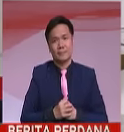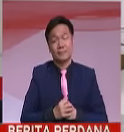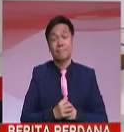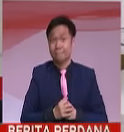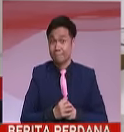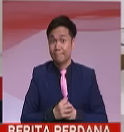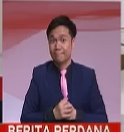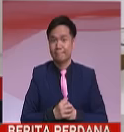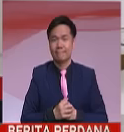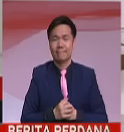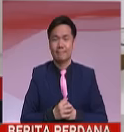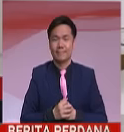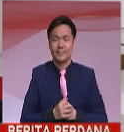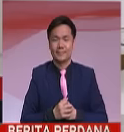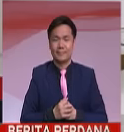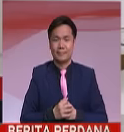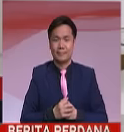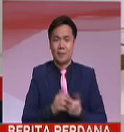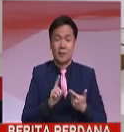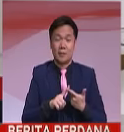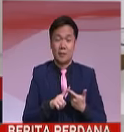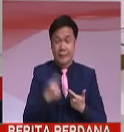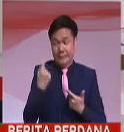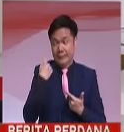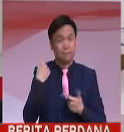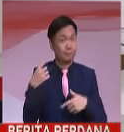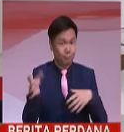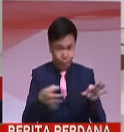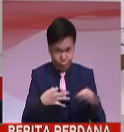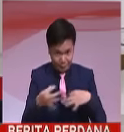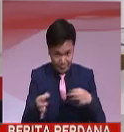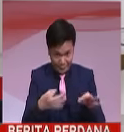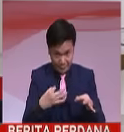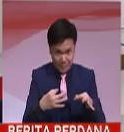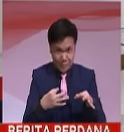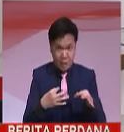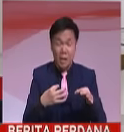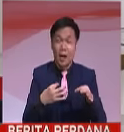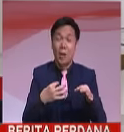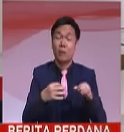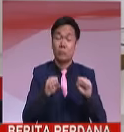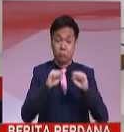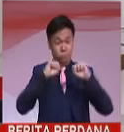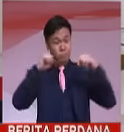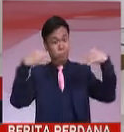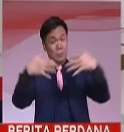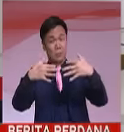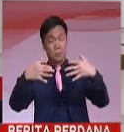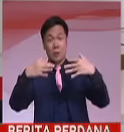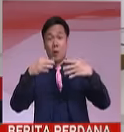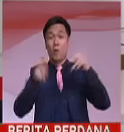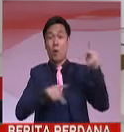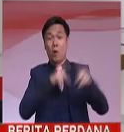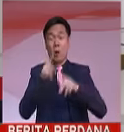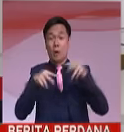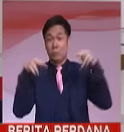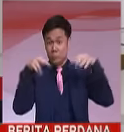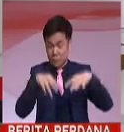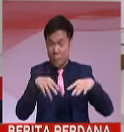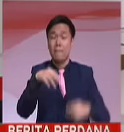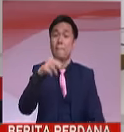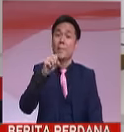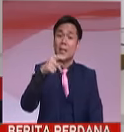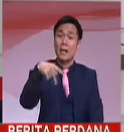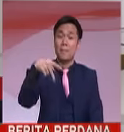hai oke tentang kehadiran tidak semoga jadi perlawanan tanpa di kos npjb